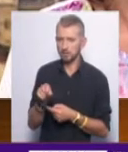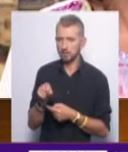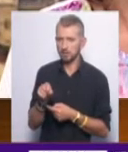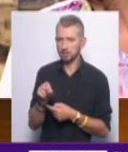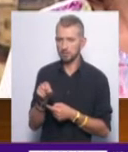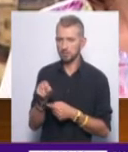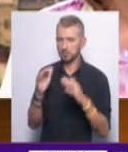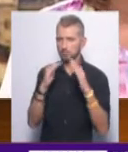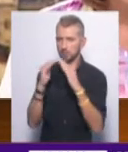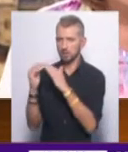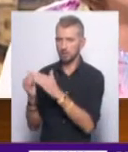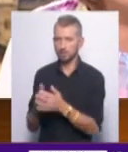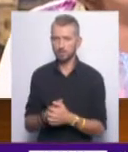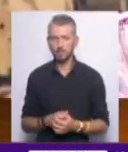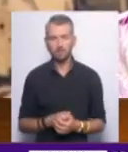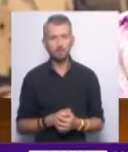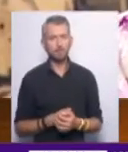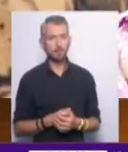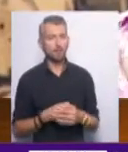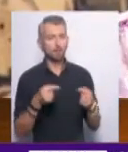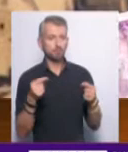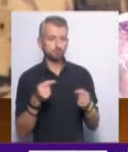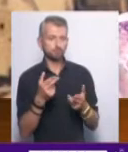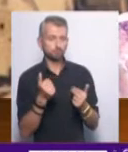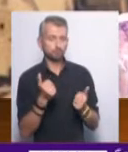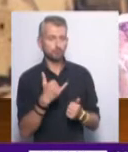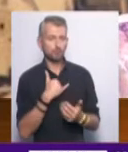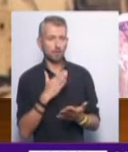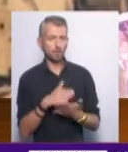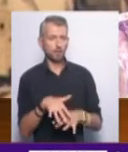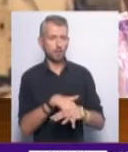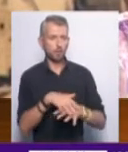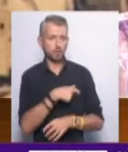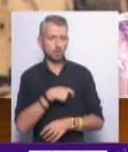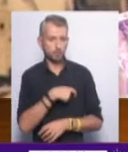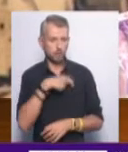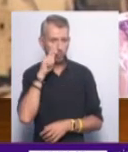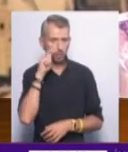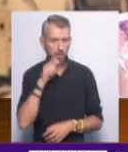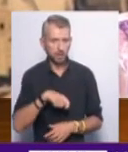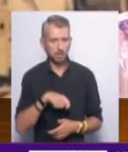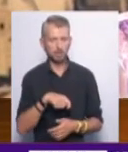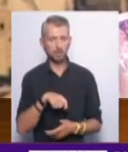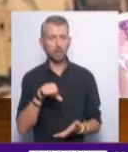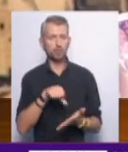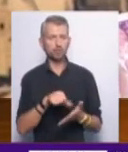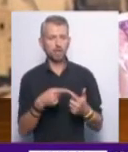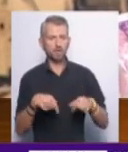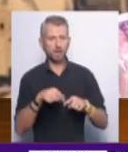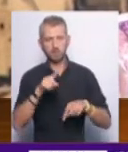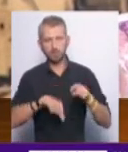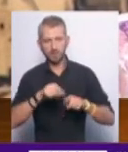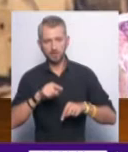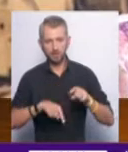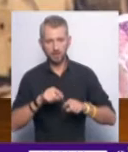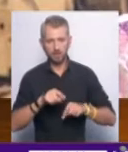з цим комплексом? Однозначно, в нас є народний депутат України, член фракції «Батьківщина»